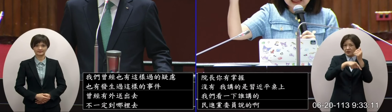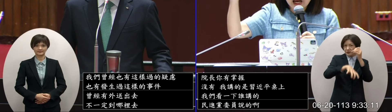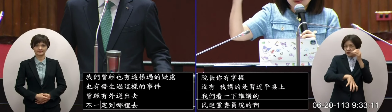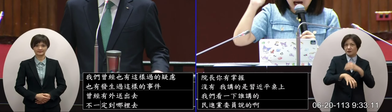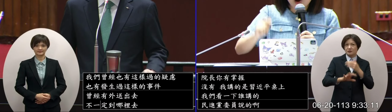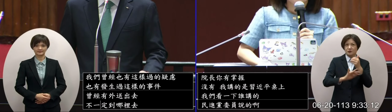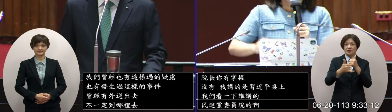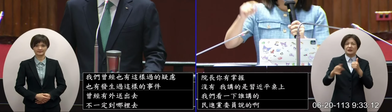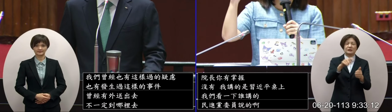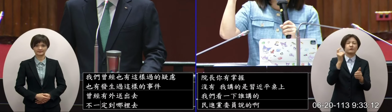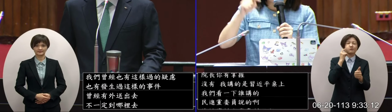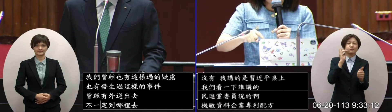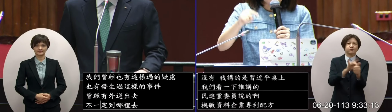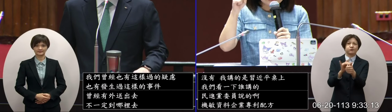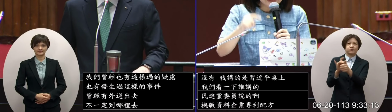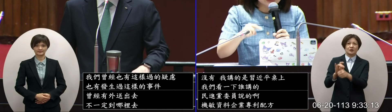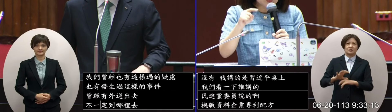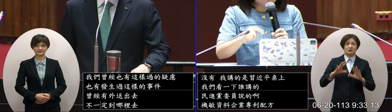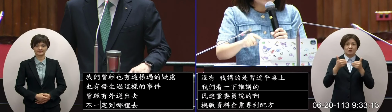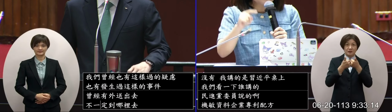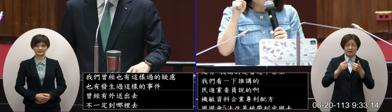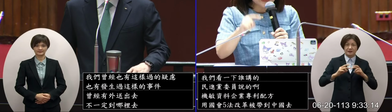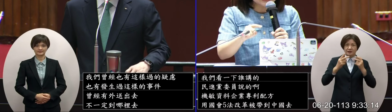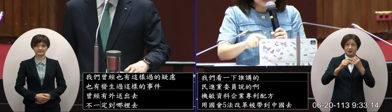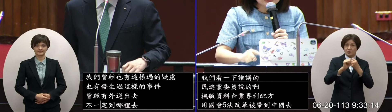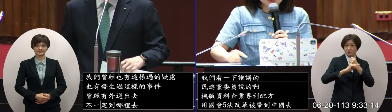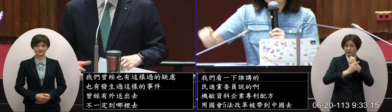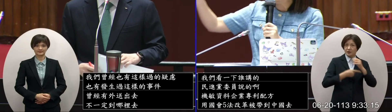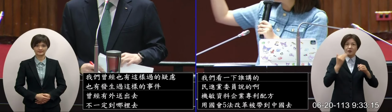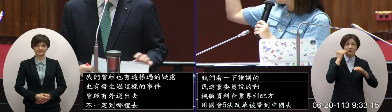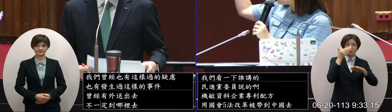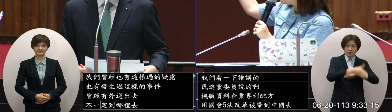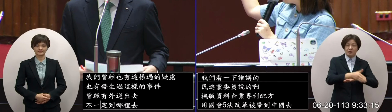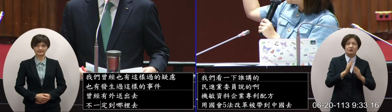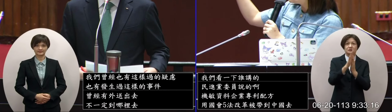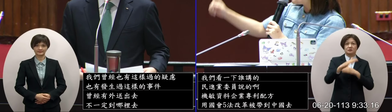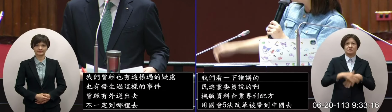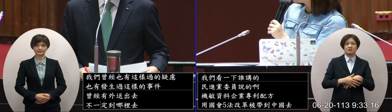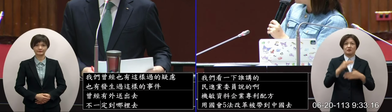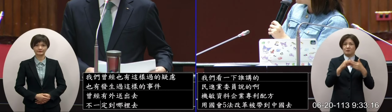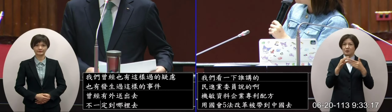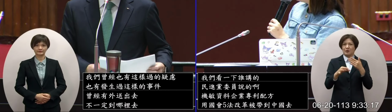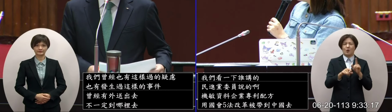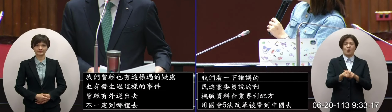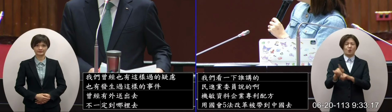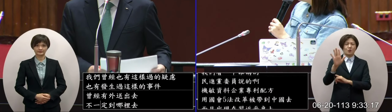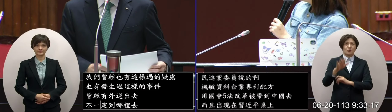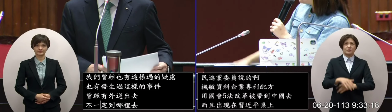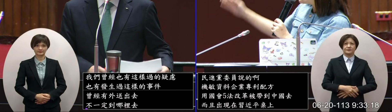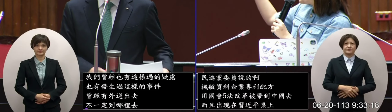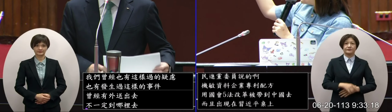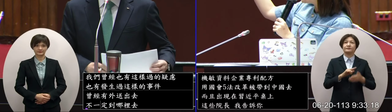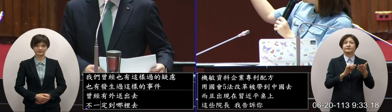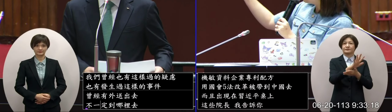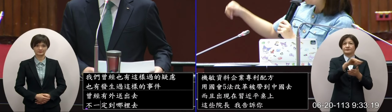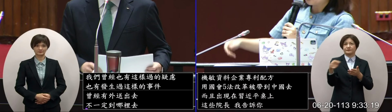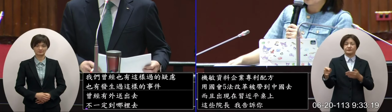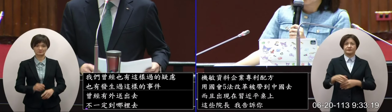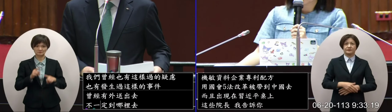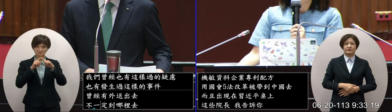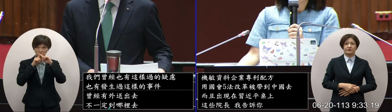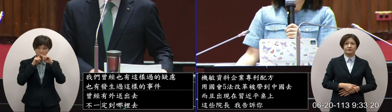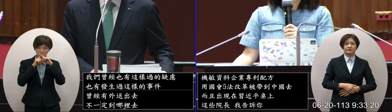说的造谣。我们的国会改革无法里面非常清楚的有相关法令。下一张投影片， 机密资料是有可